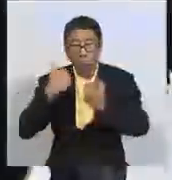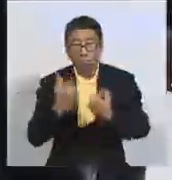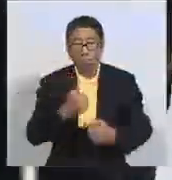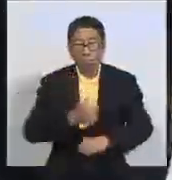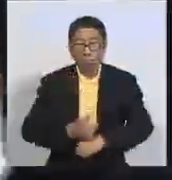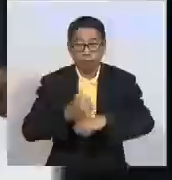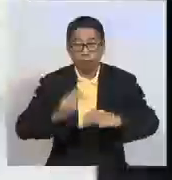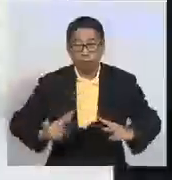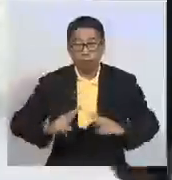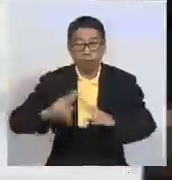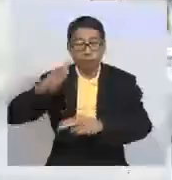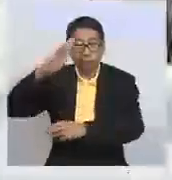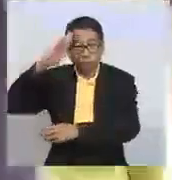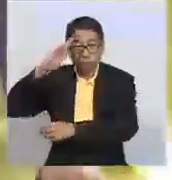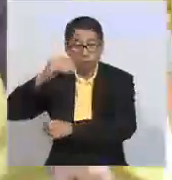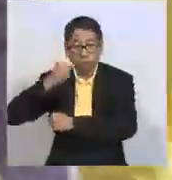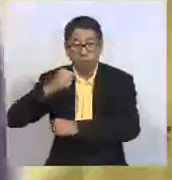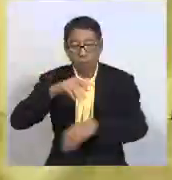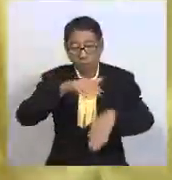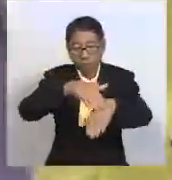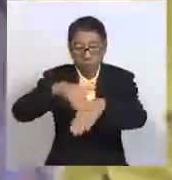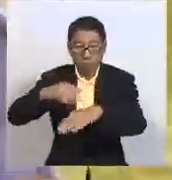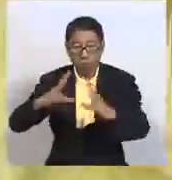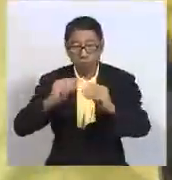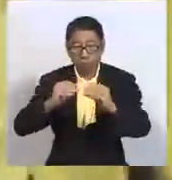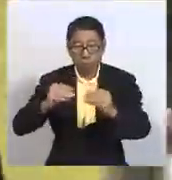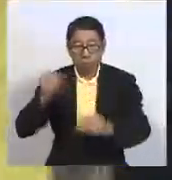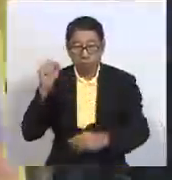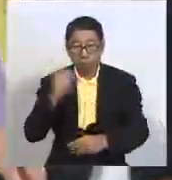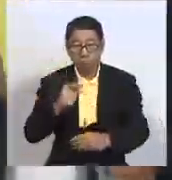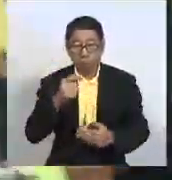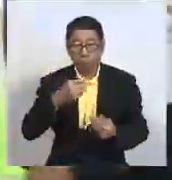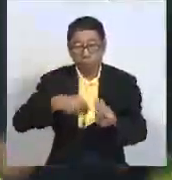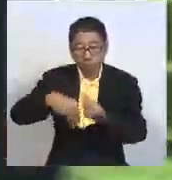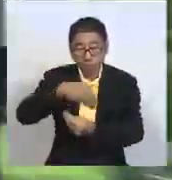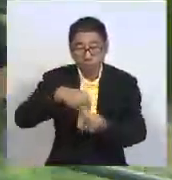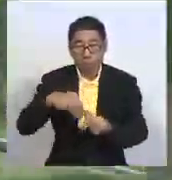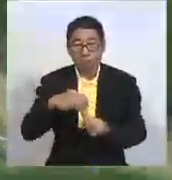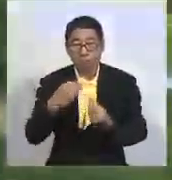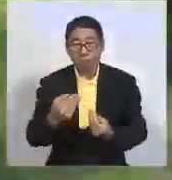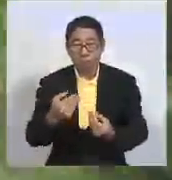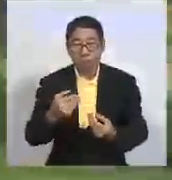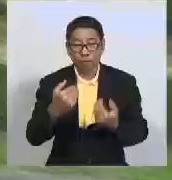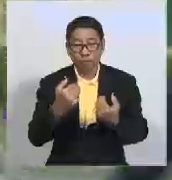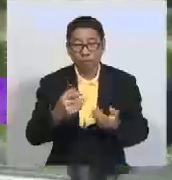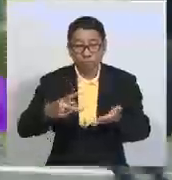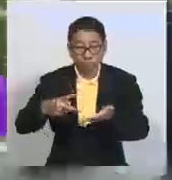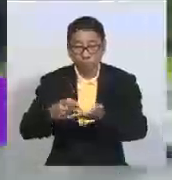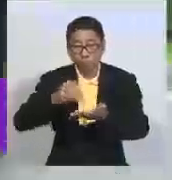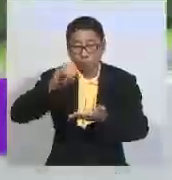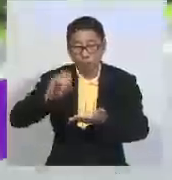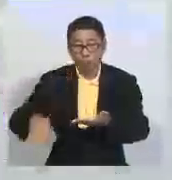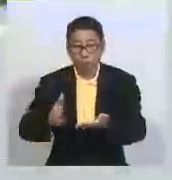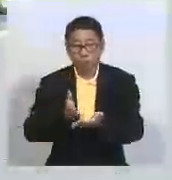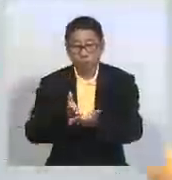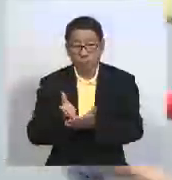และรัฐมนตรีว่าการกระทรวงกลาโหมได้เรียกประชุมด่วนรัฐมนตรีเศรษฐกิจเพื่อหารือประเด็นการตัดสิทธิพิ